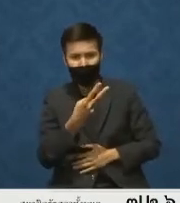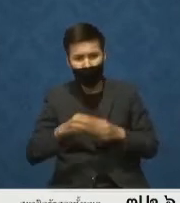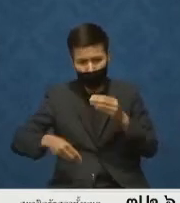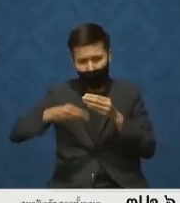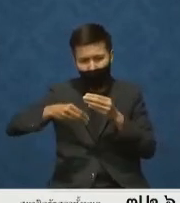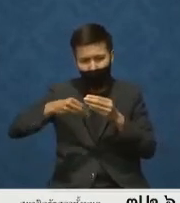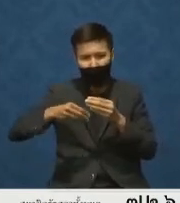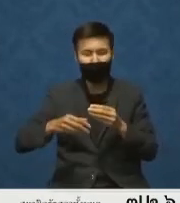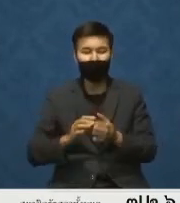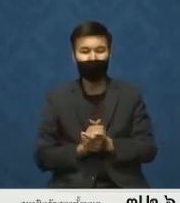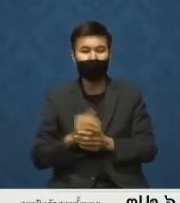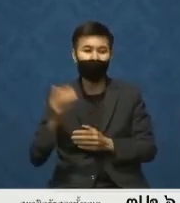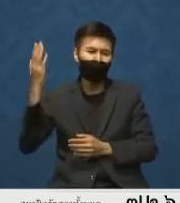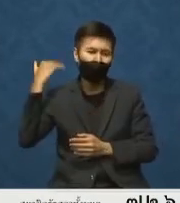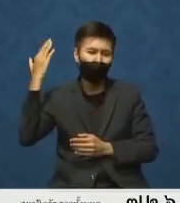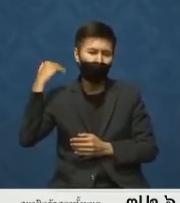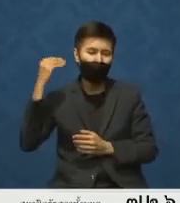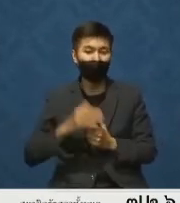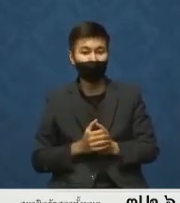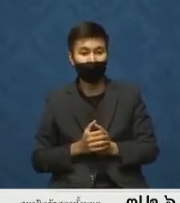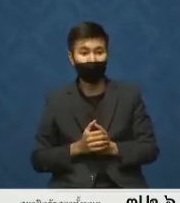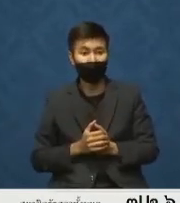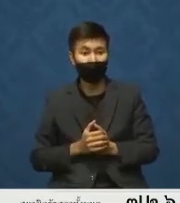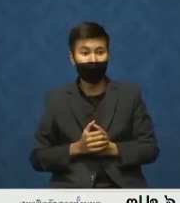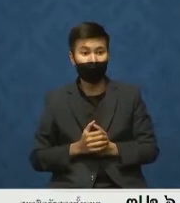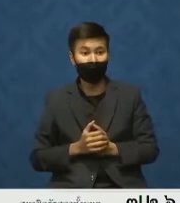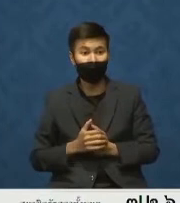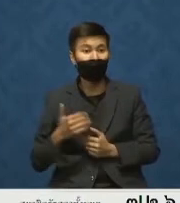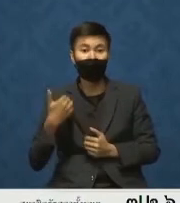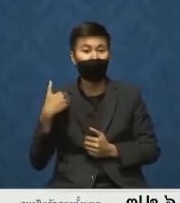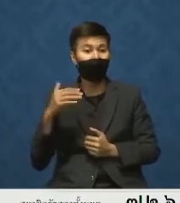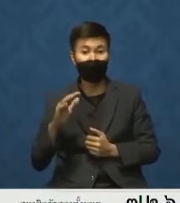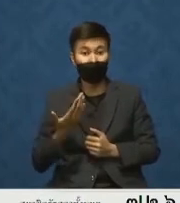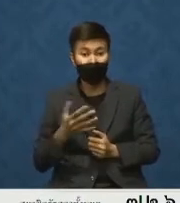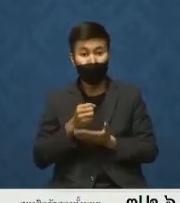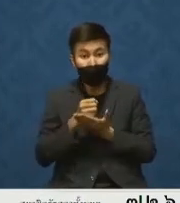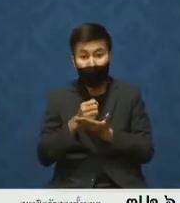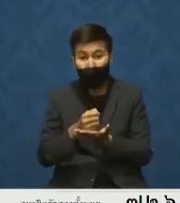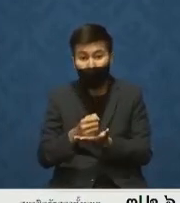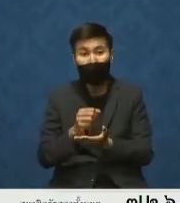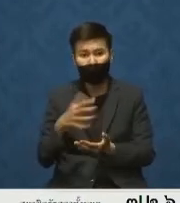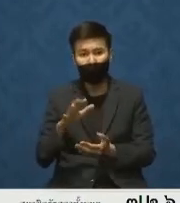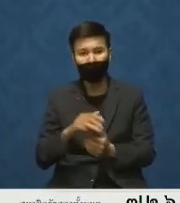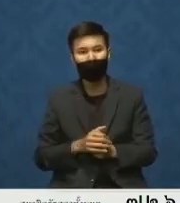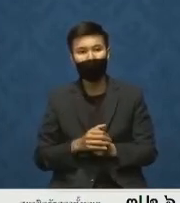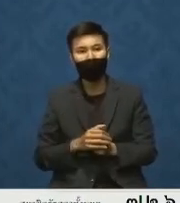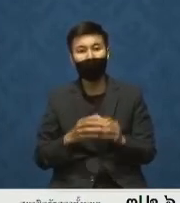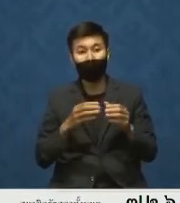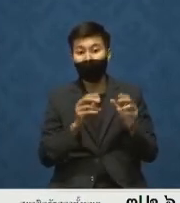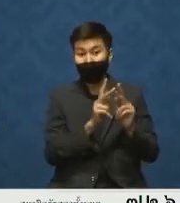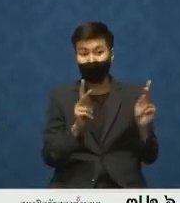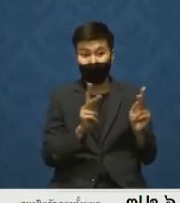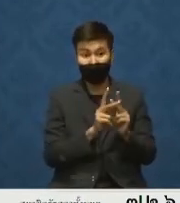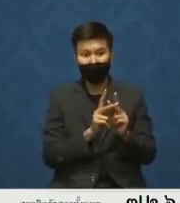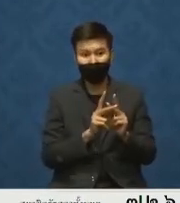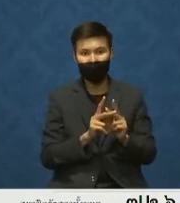กข้นยแแต่อเดที่ผ่านมา นอกจากจะไมมครับอำ themedย์ความสะดวกแล้วหลายครั้งกำลัการประจำหน